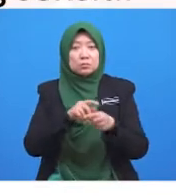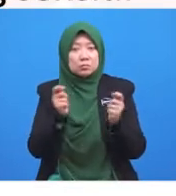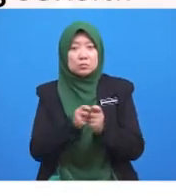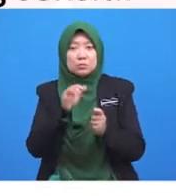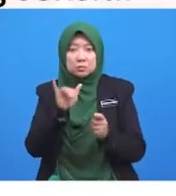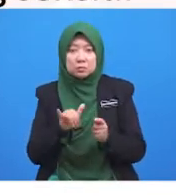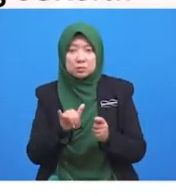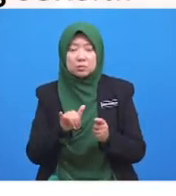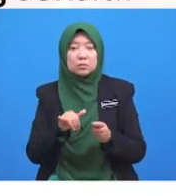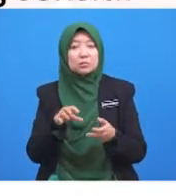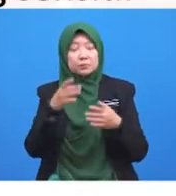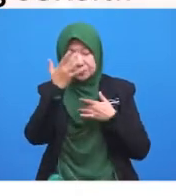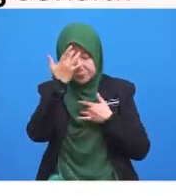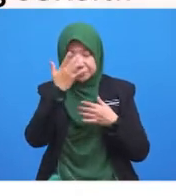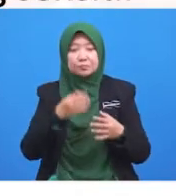sensitif.